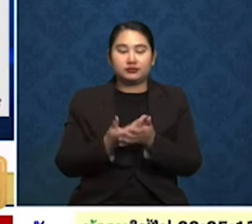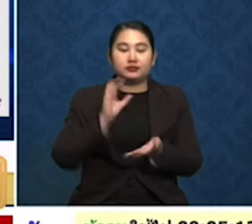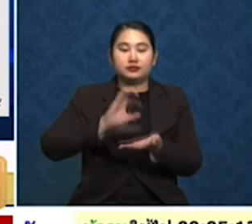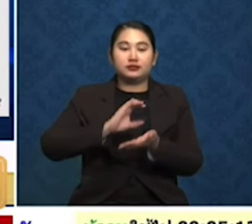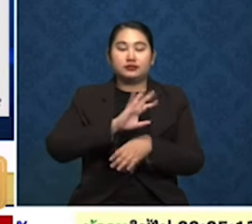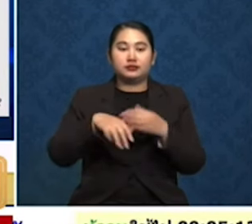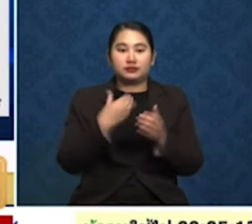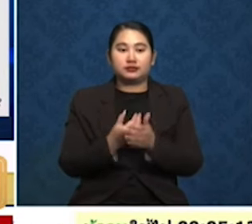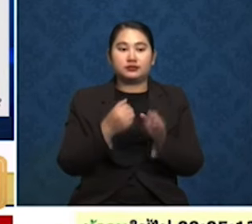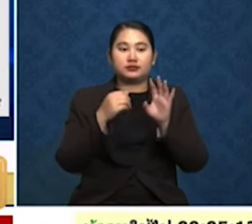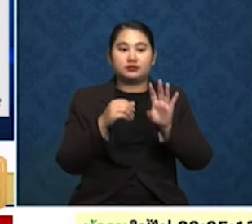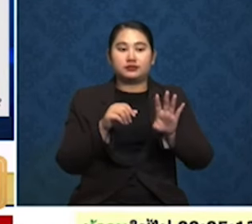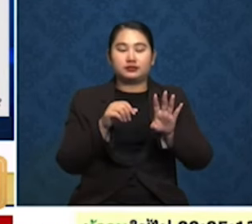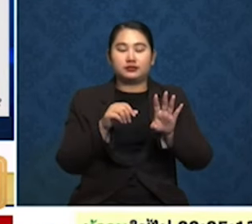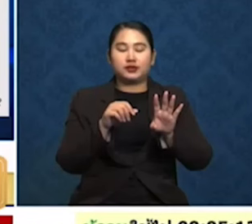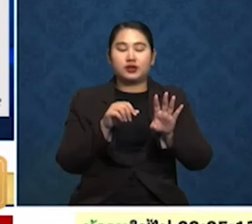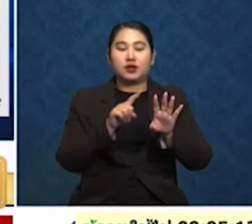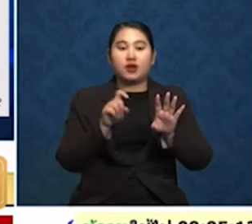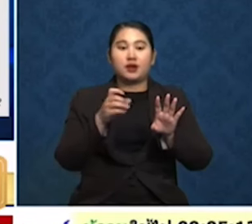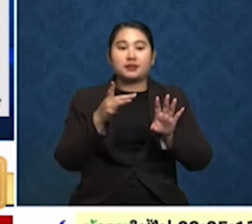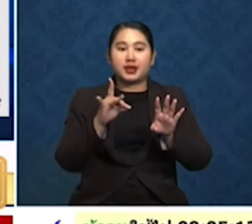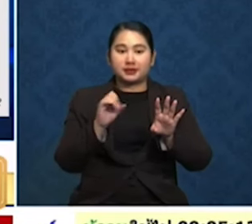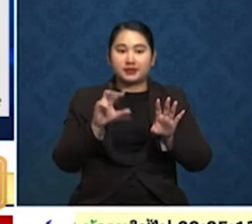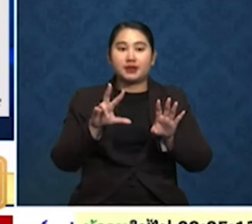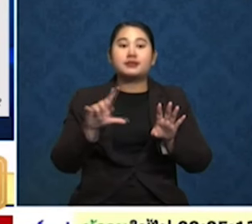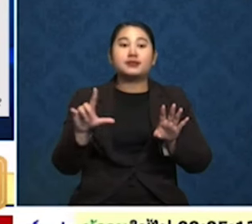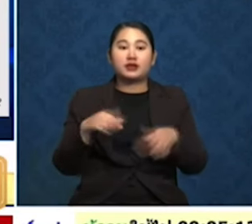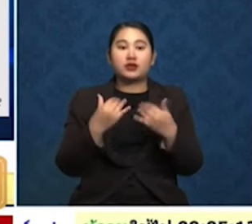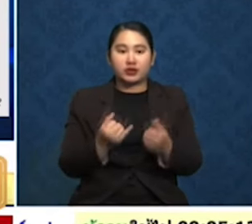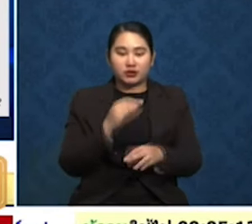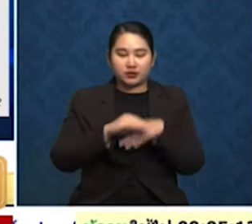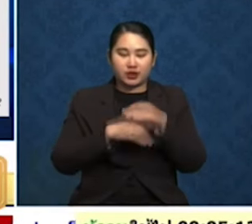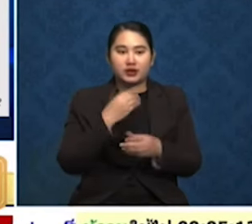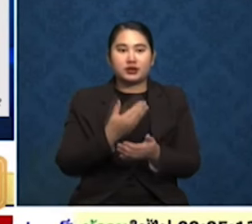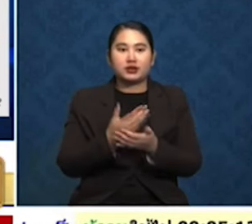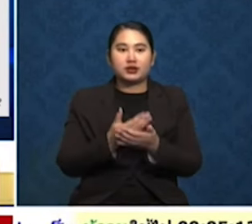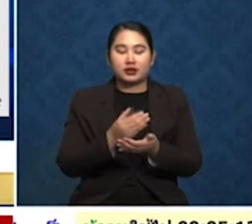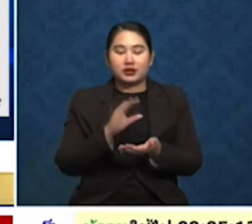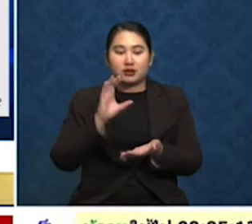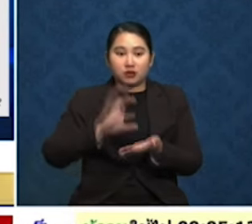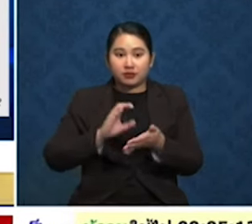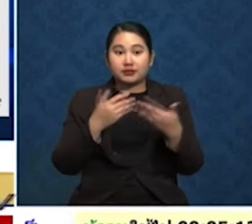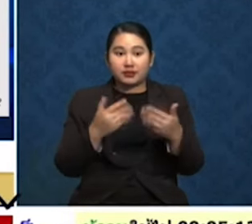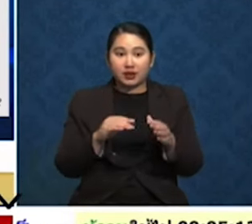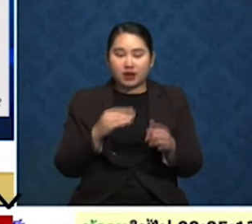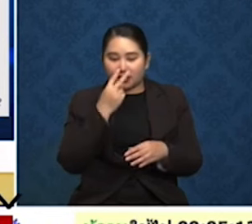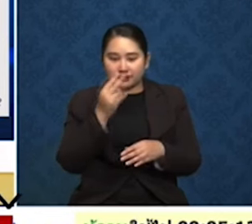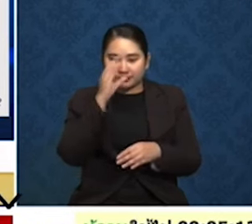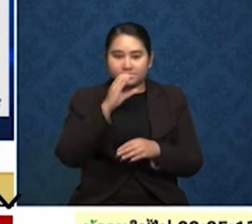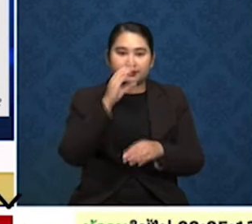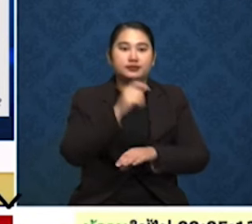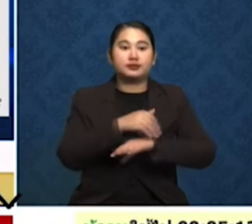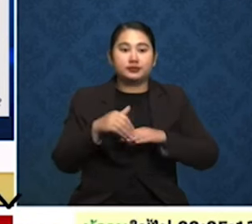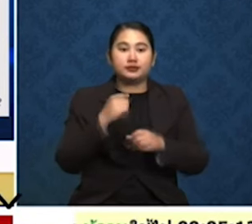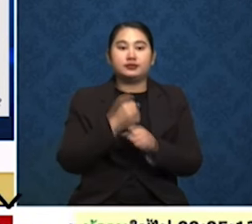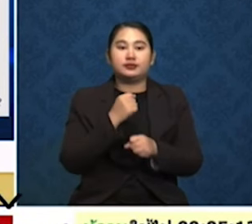ทสิ้น 483 ล้านปัจบันอยู่ใหว่างกัจดหาผู้รับจ้างดำเนนกขอสรางในปผสวัส